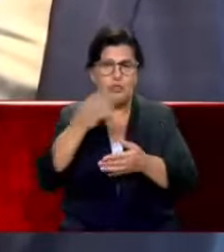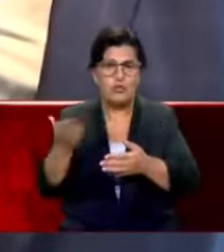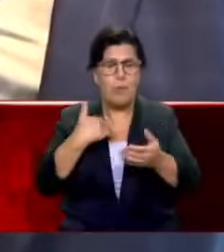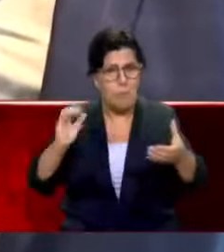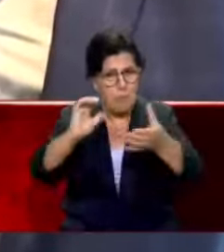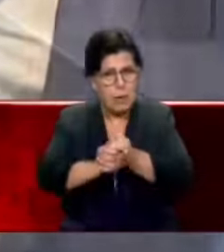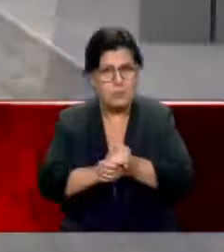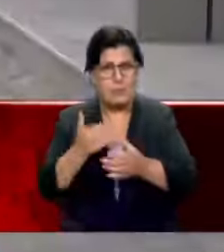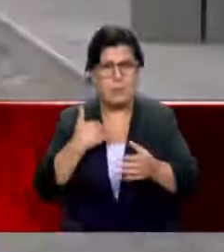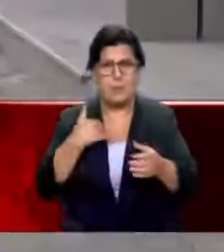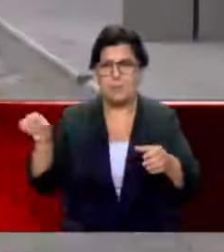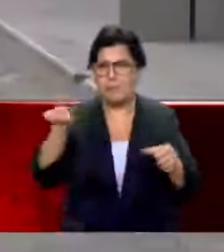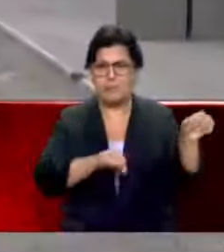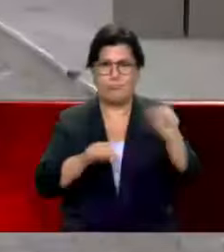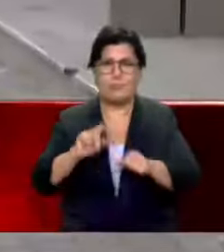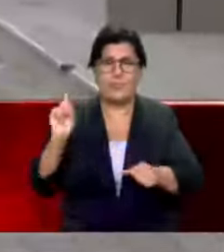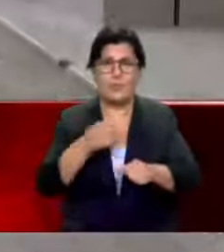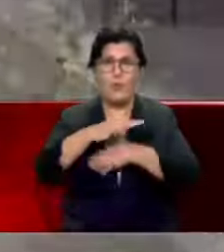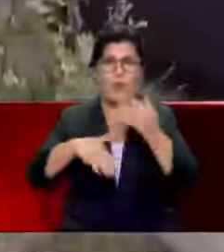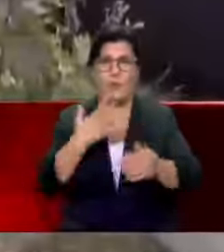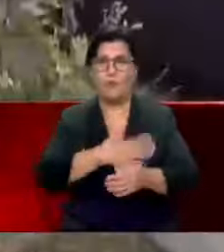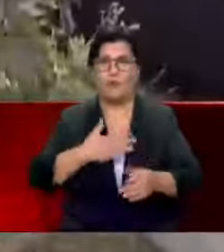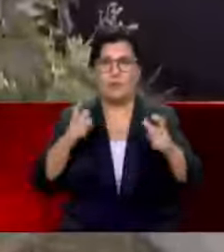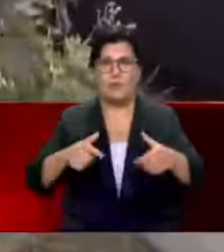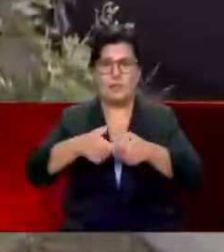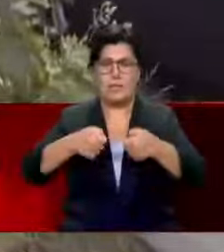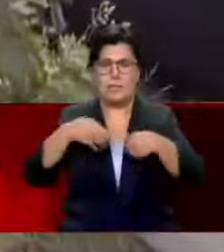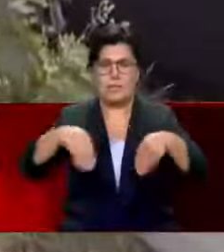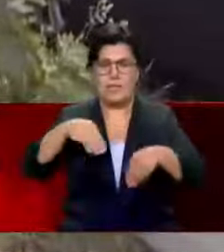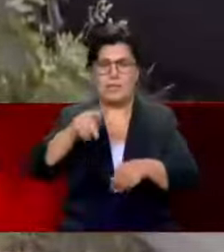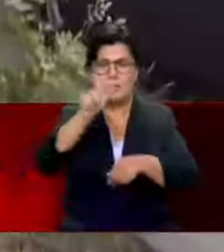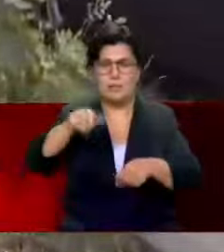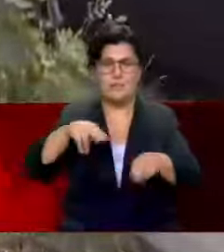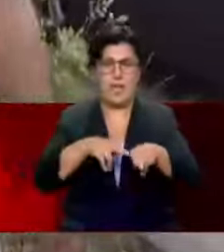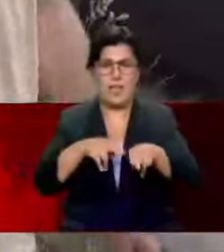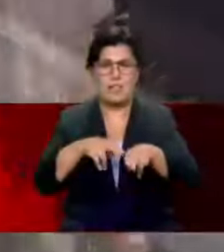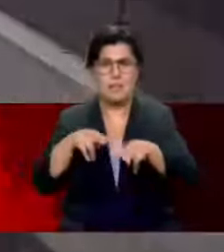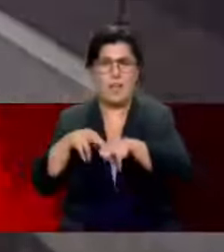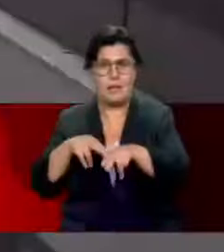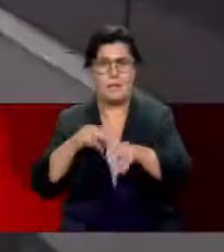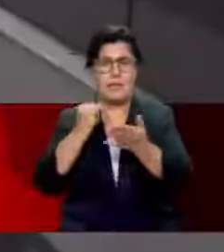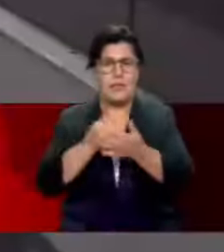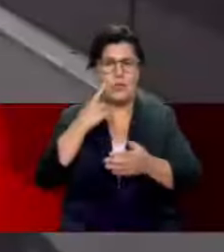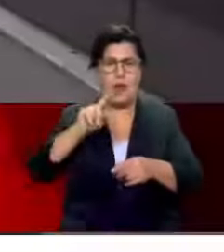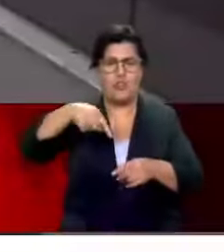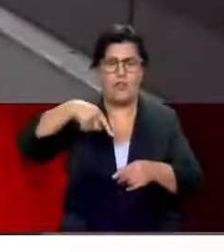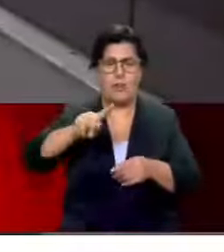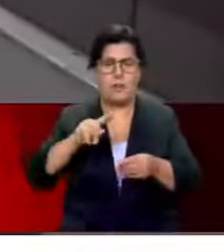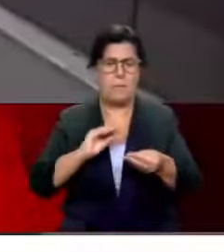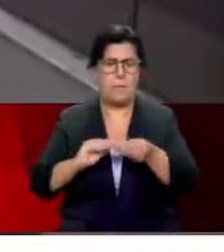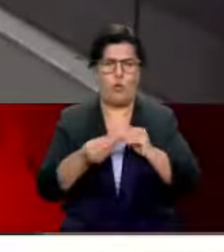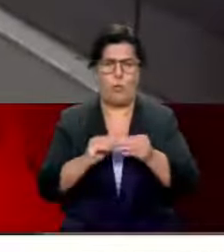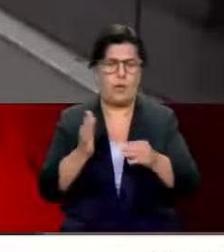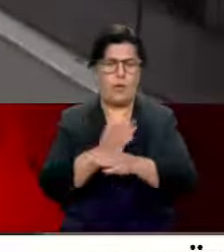bir barışmaya vesile olduk ilginç olayın adresi Bursa tespih satıcıları Kazım inanç ve Kazım Demir aş iddiaya göre alacak verecek